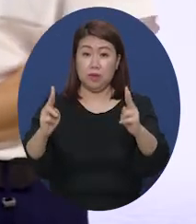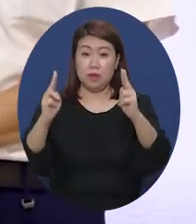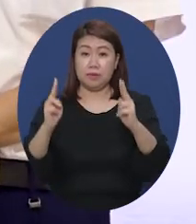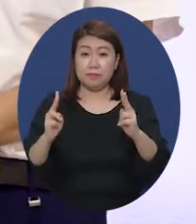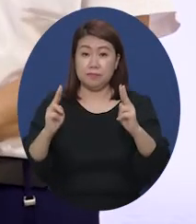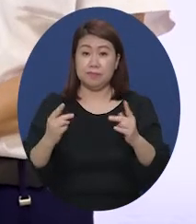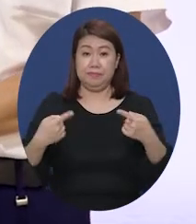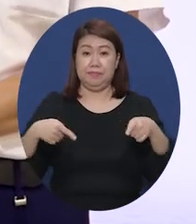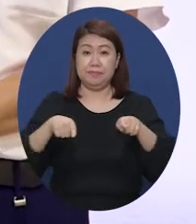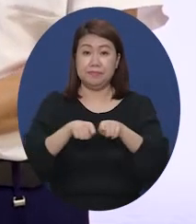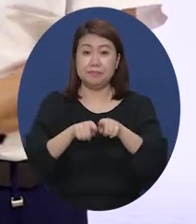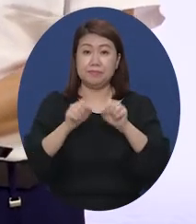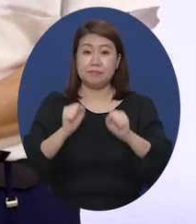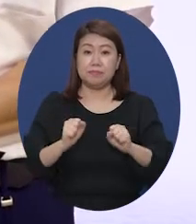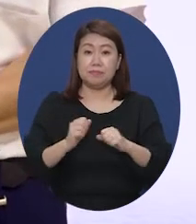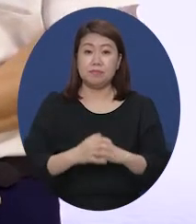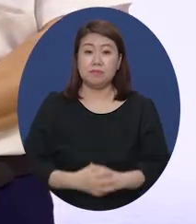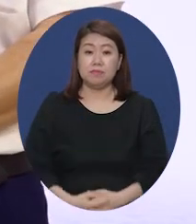쭉 있습니다.